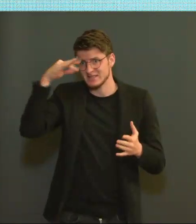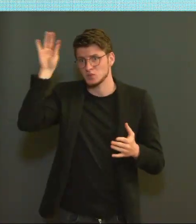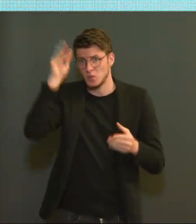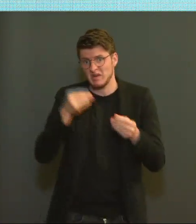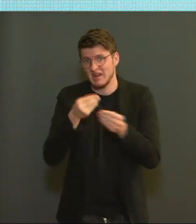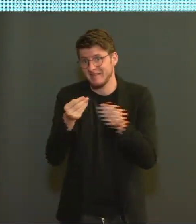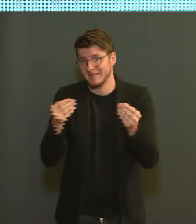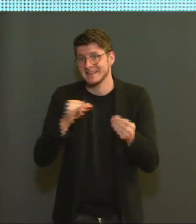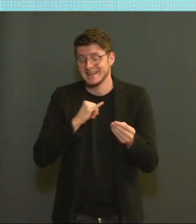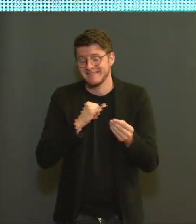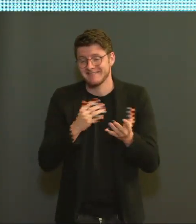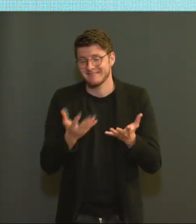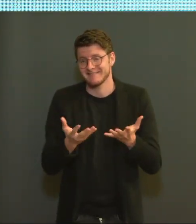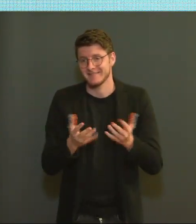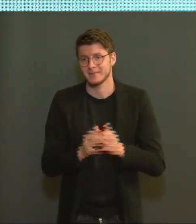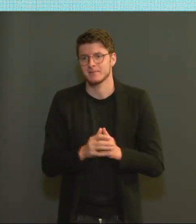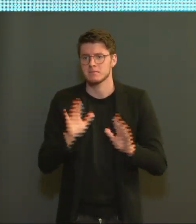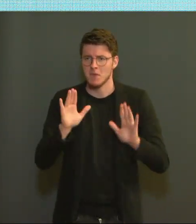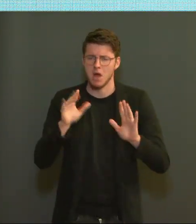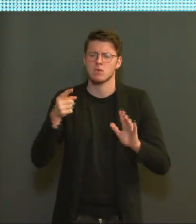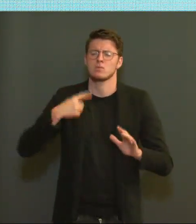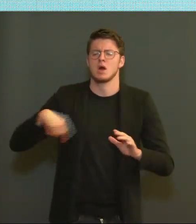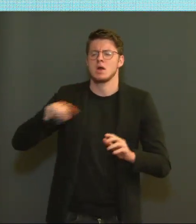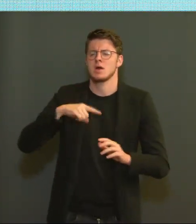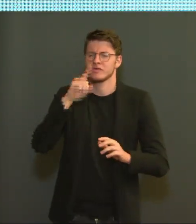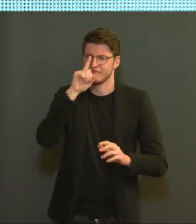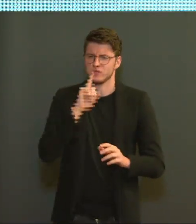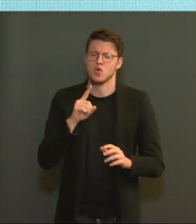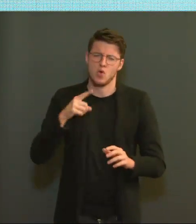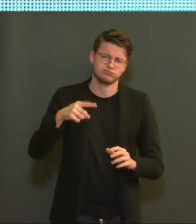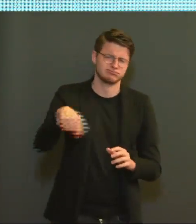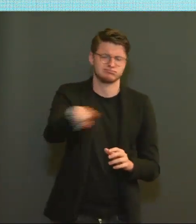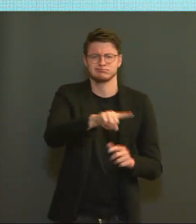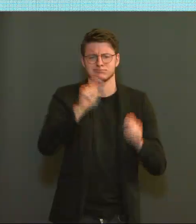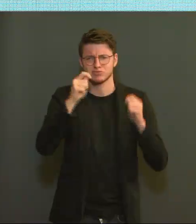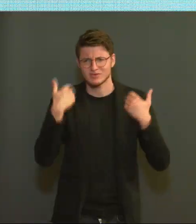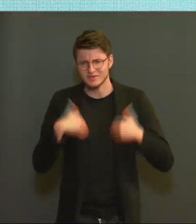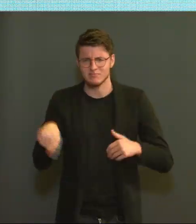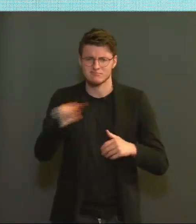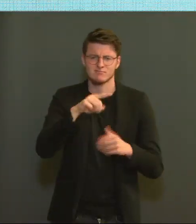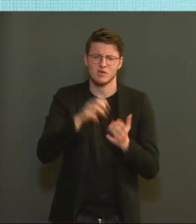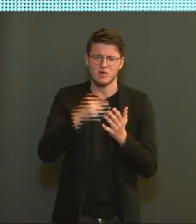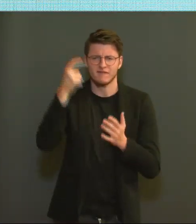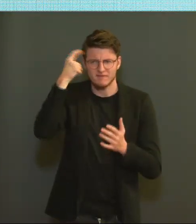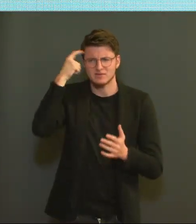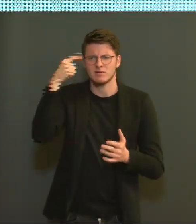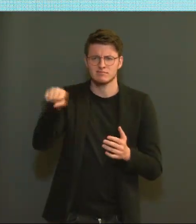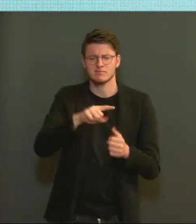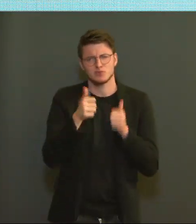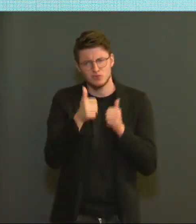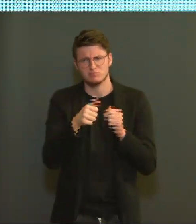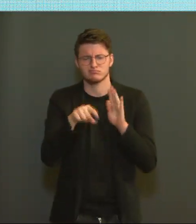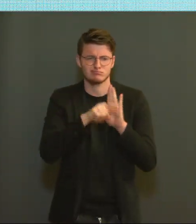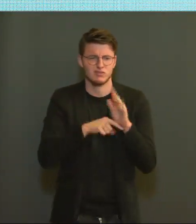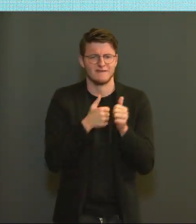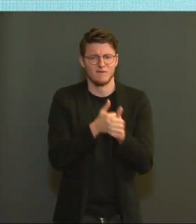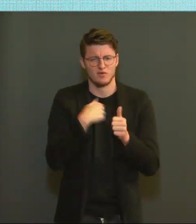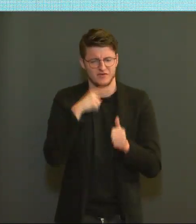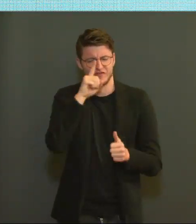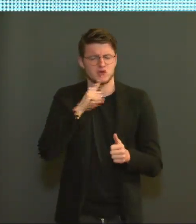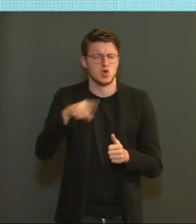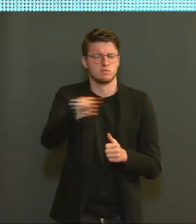Maar we hebben er het volste vertrouwen in dat de studenten verstandig zullen omgaan met de regels, in het bijzonder